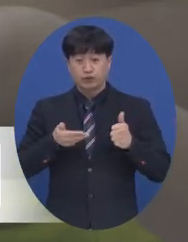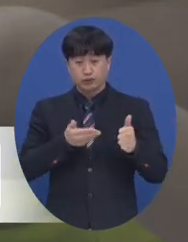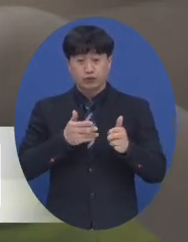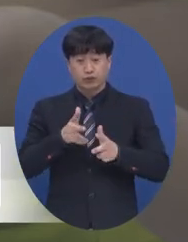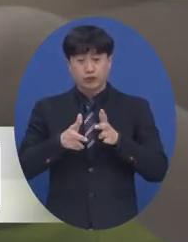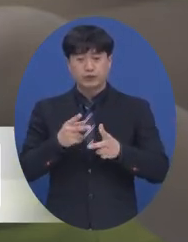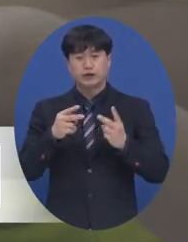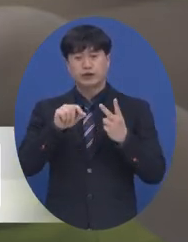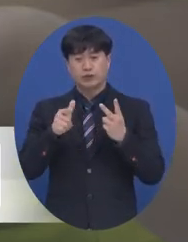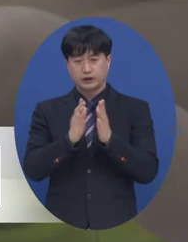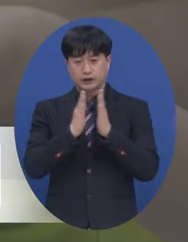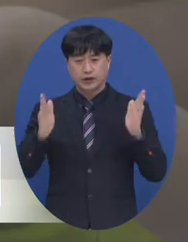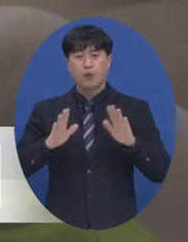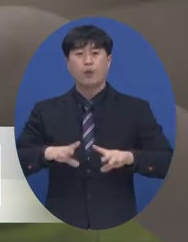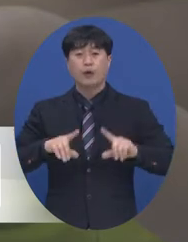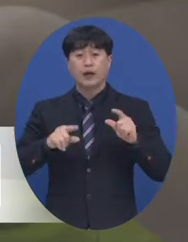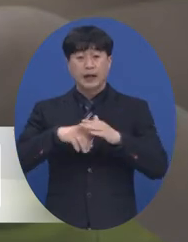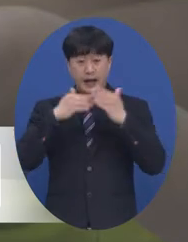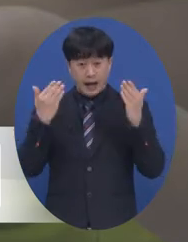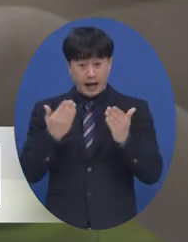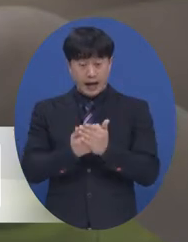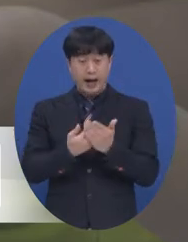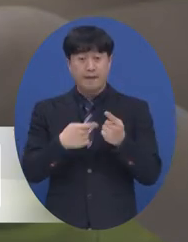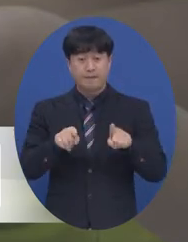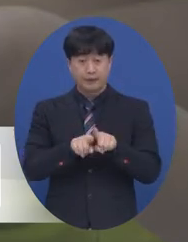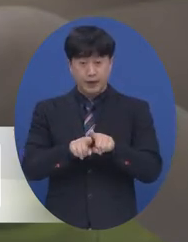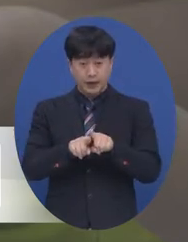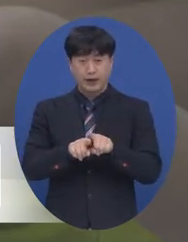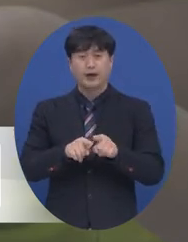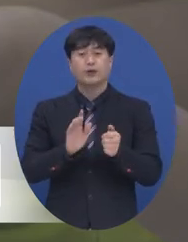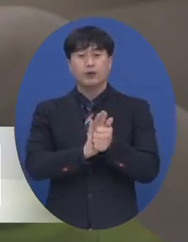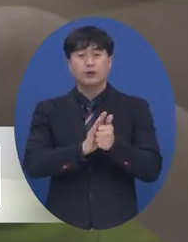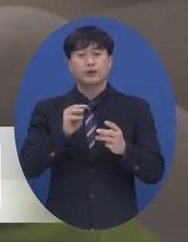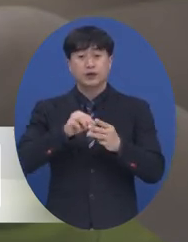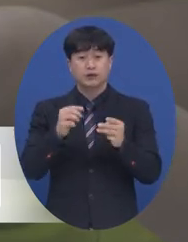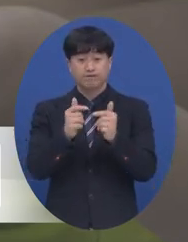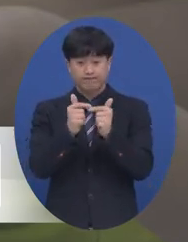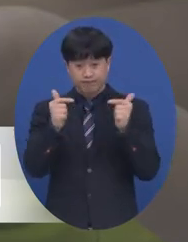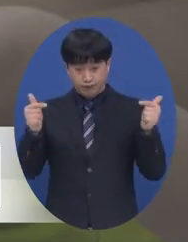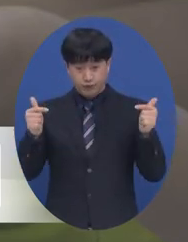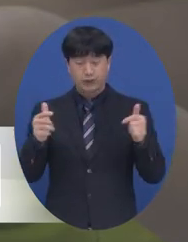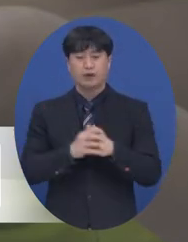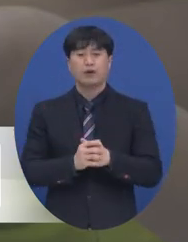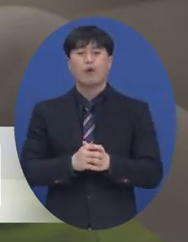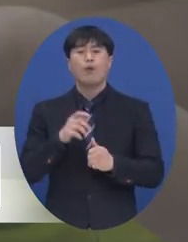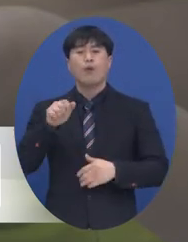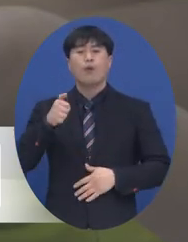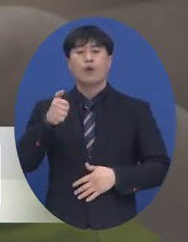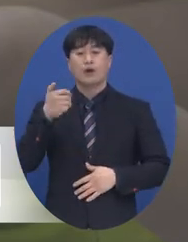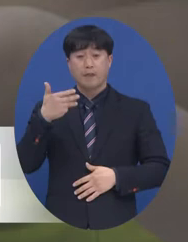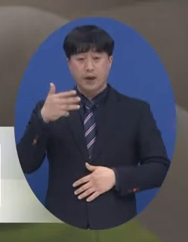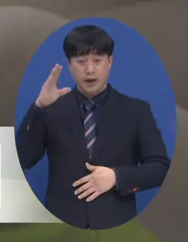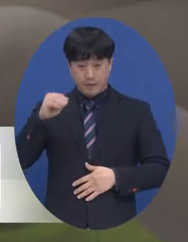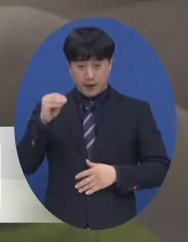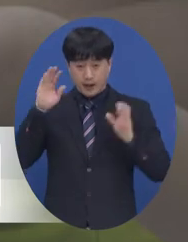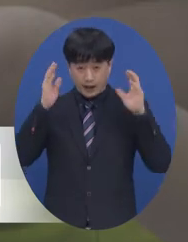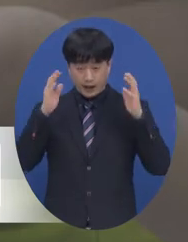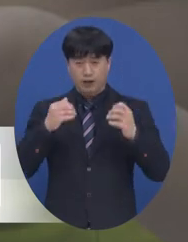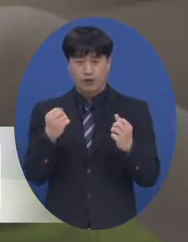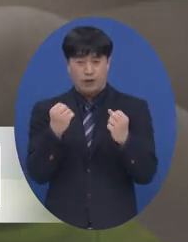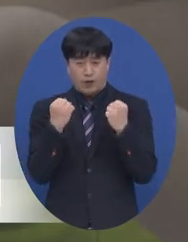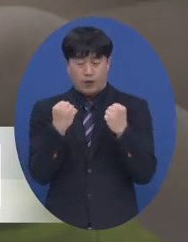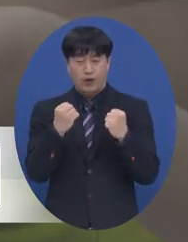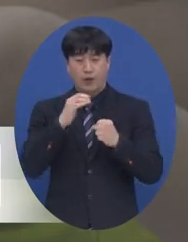시작됩니다 올해는 다함께 돌봄 센터 까지 대상이 확대돼 58만 여명 의 어린이들이 건강한 과일을